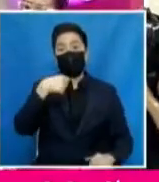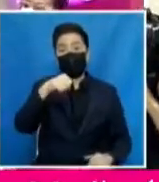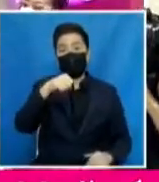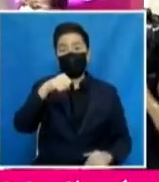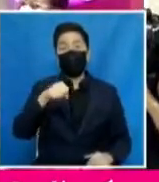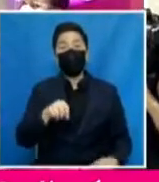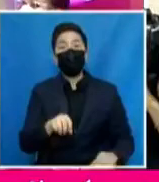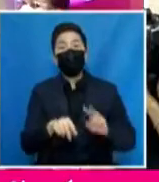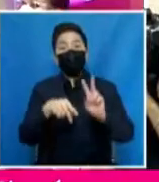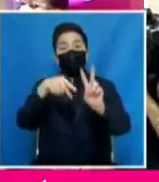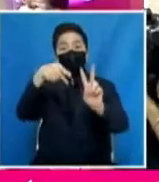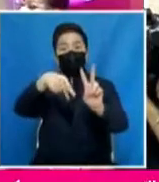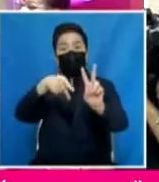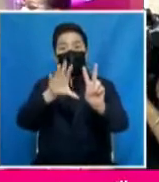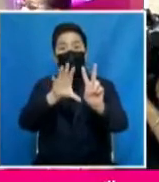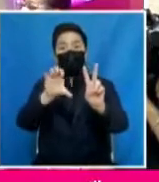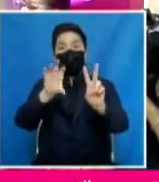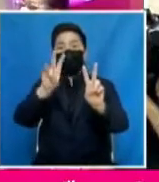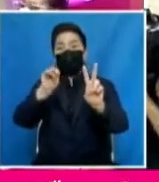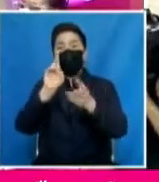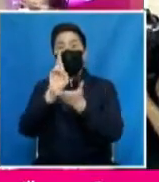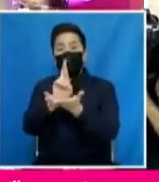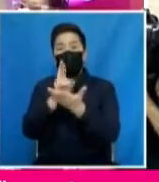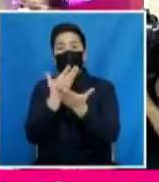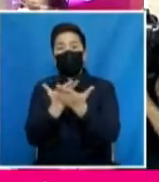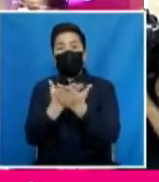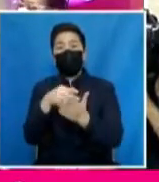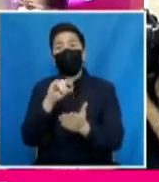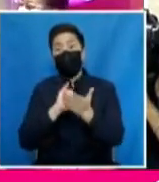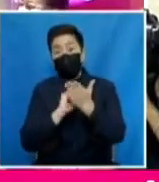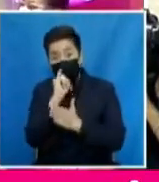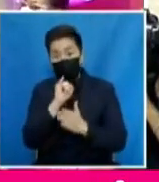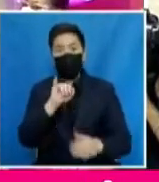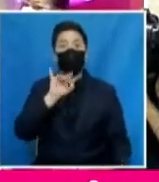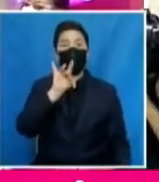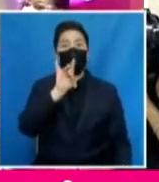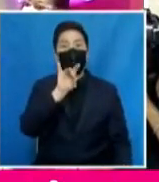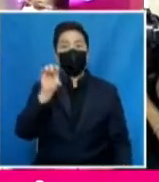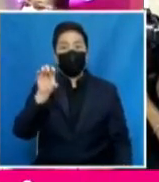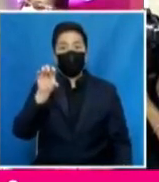วน 2,570 อันดับอันดับละ800บาท